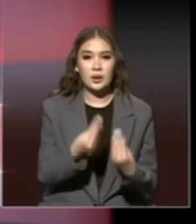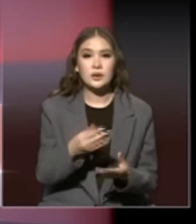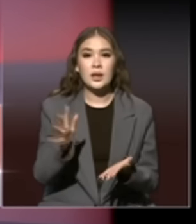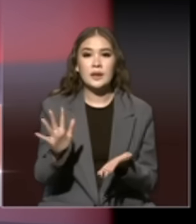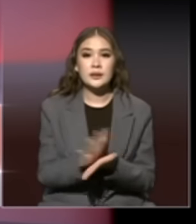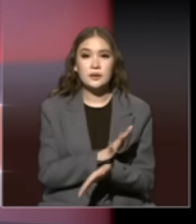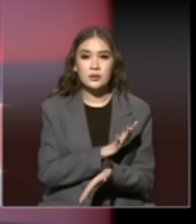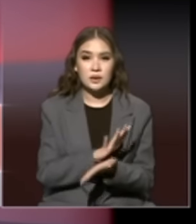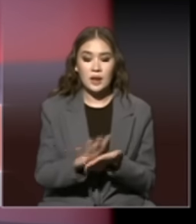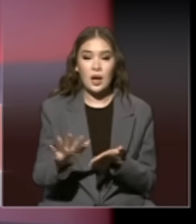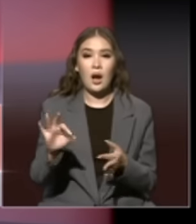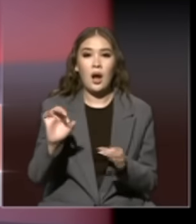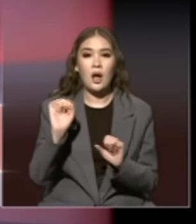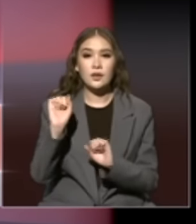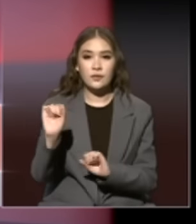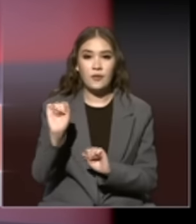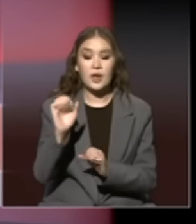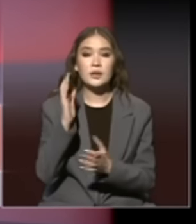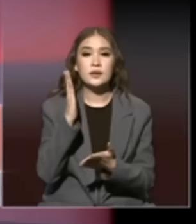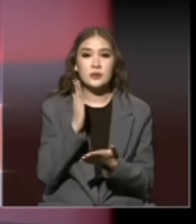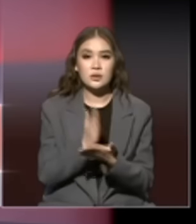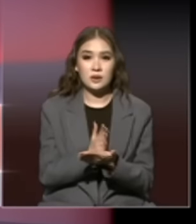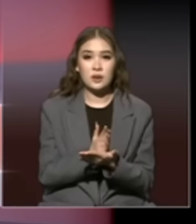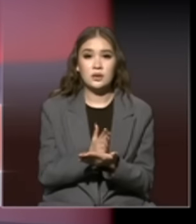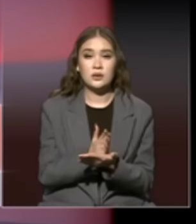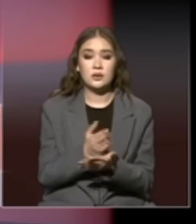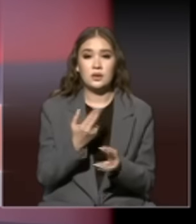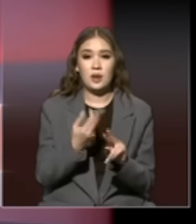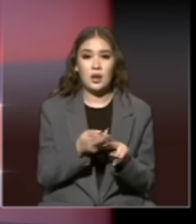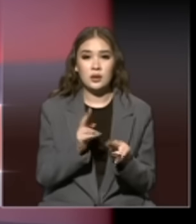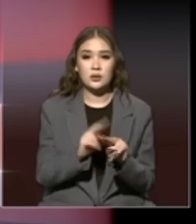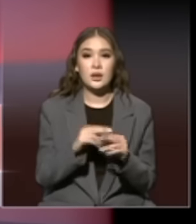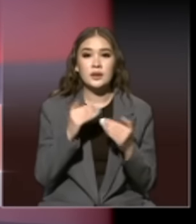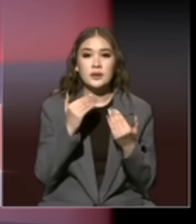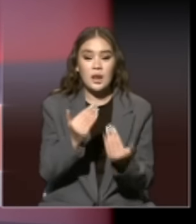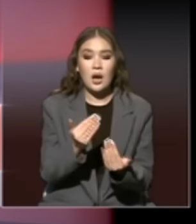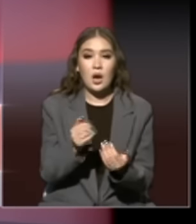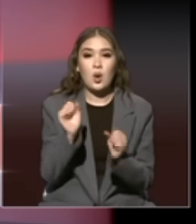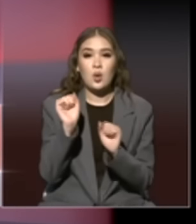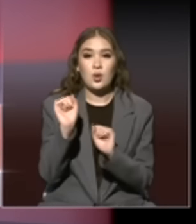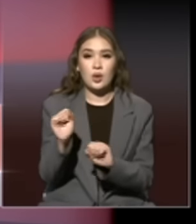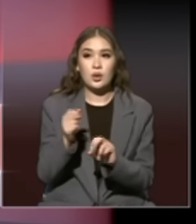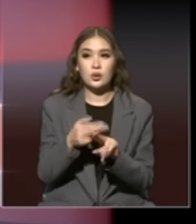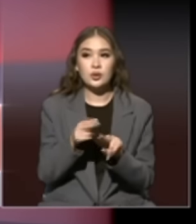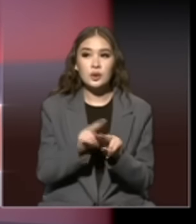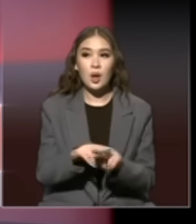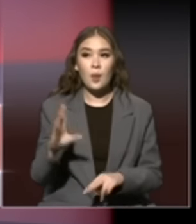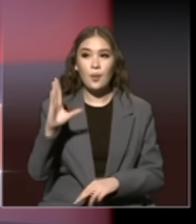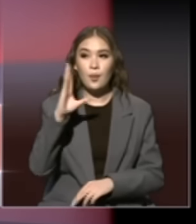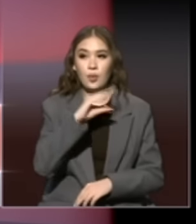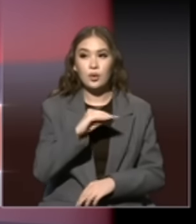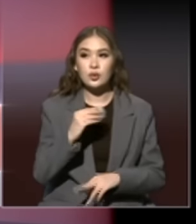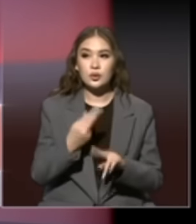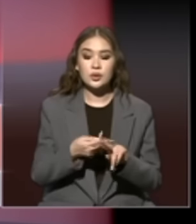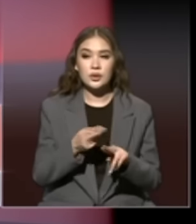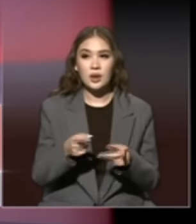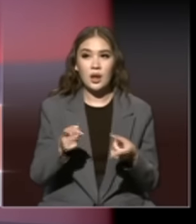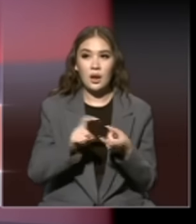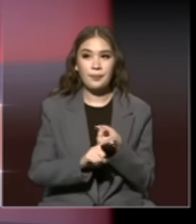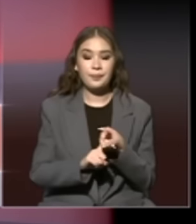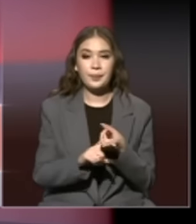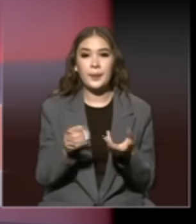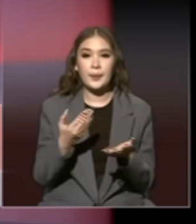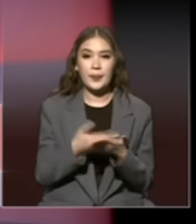тегін адвокат болады. Өйткені ол мемлекеттің саған қорғалуға беретін мүмкіншілігі. Соны ойланып тұру керек. Өйткені айтты,